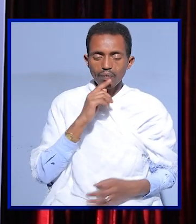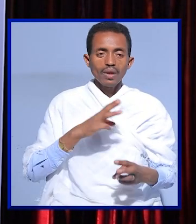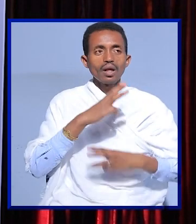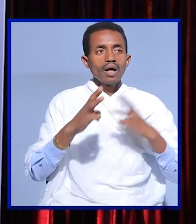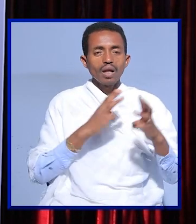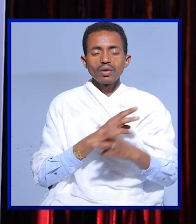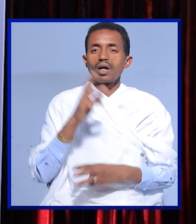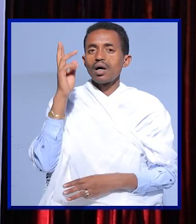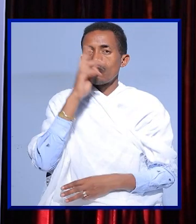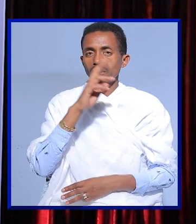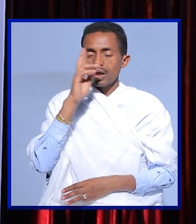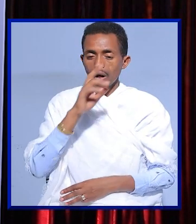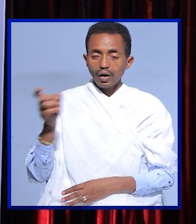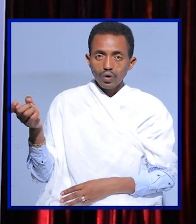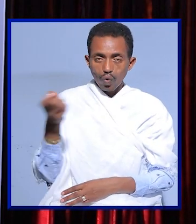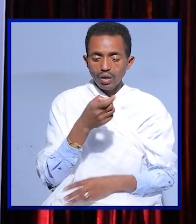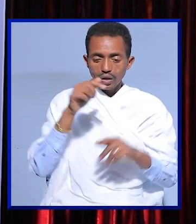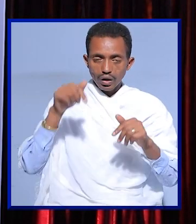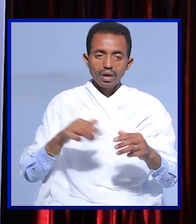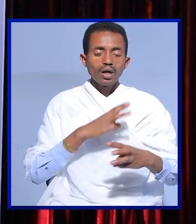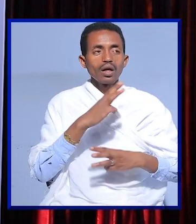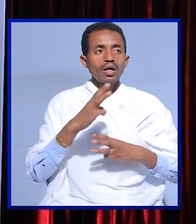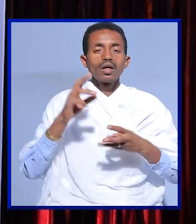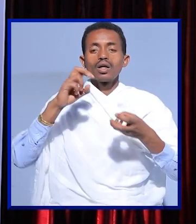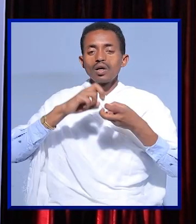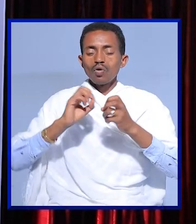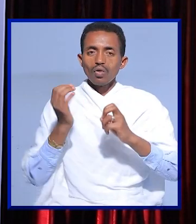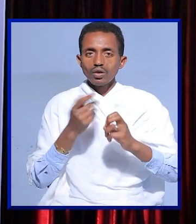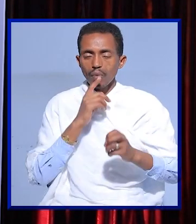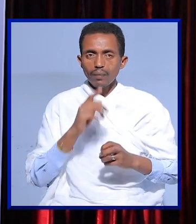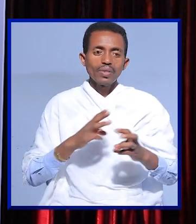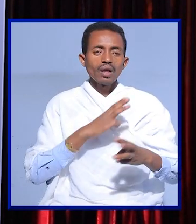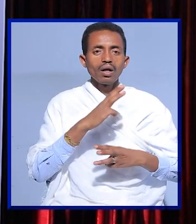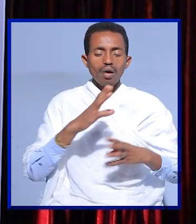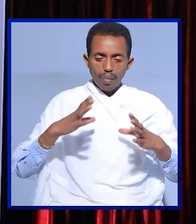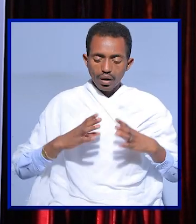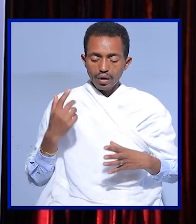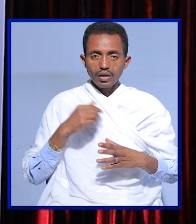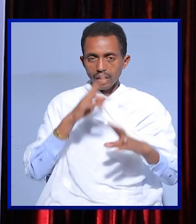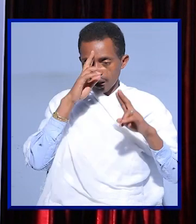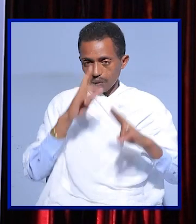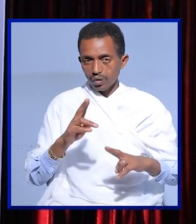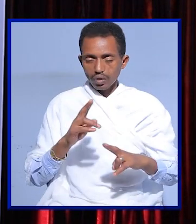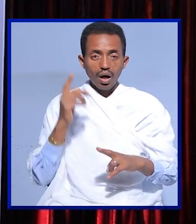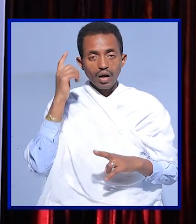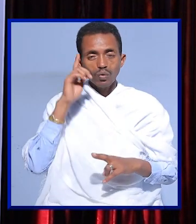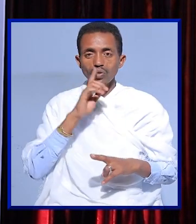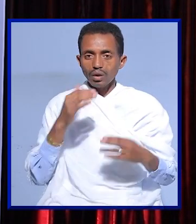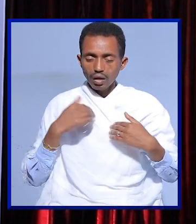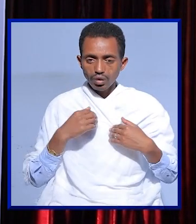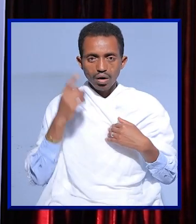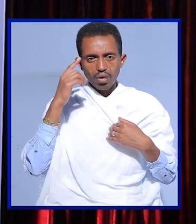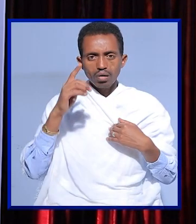ለዓለም መሳለቂያ መሳቂያ ዛሬ ወገኖቻችን ባልን እንደኛ ለማሳለፍ አስበው ሳለ